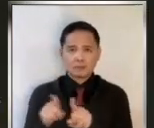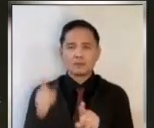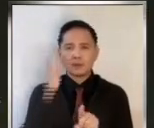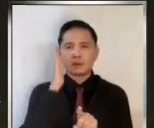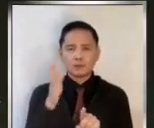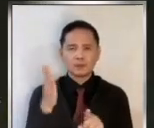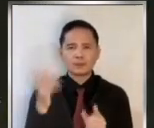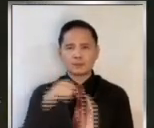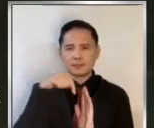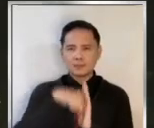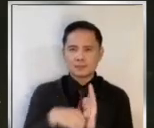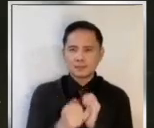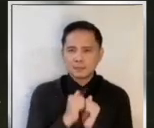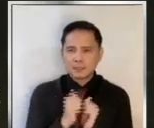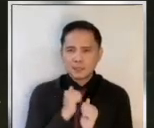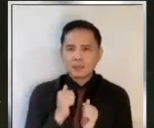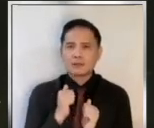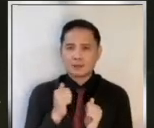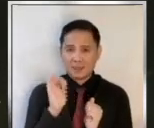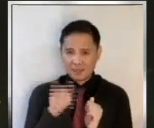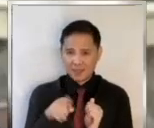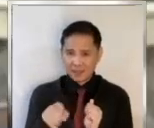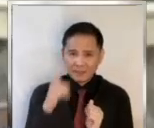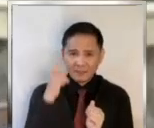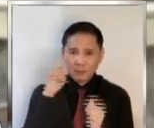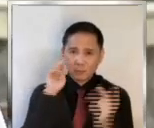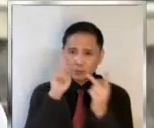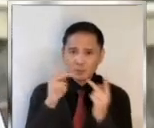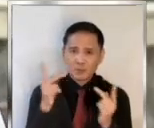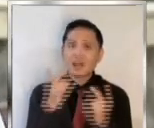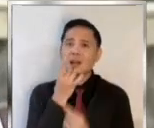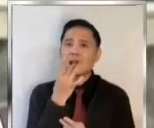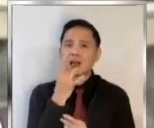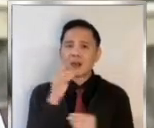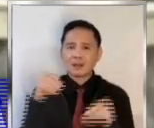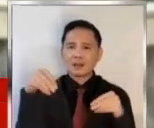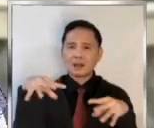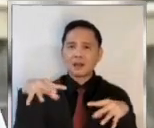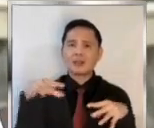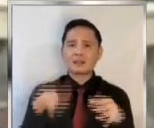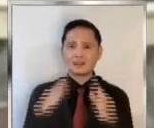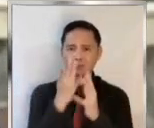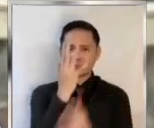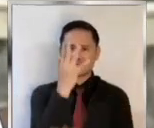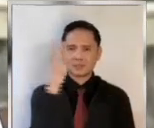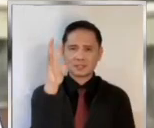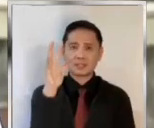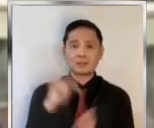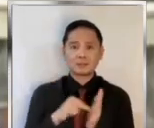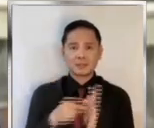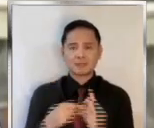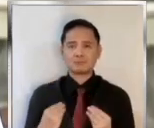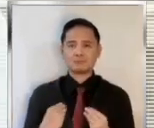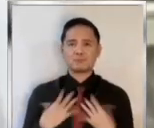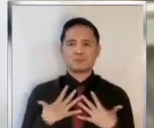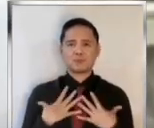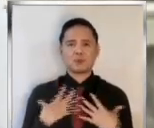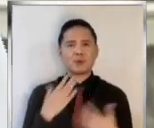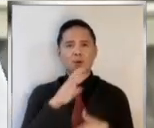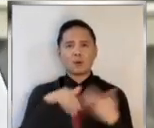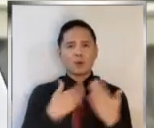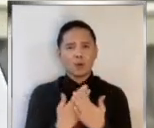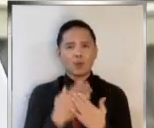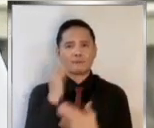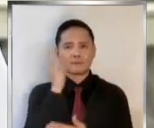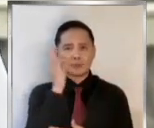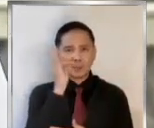ang pagpapailaw nila sa giant Christmas tree ngayong taon. Para maging inspirasyon pa po sa lahat po ng aking mga kababayan. Siyempre